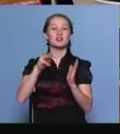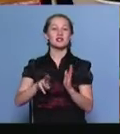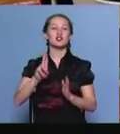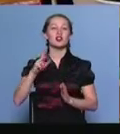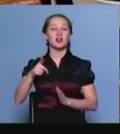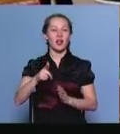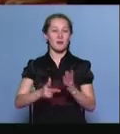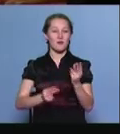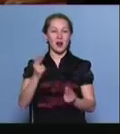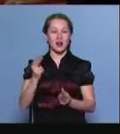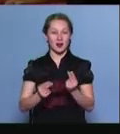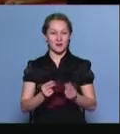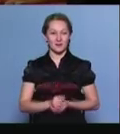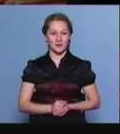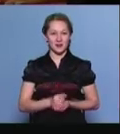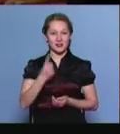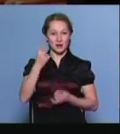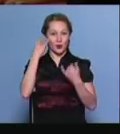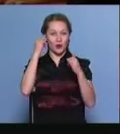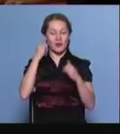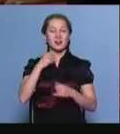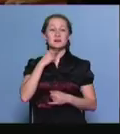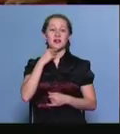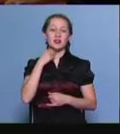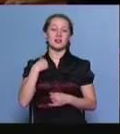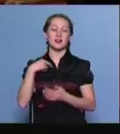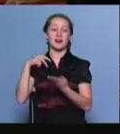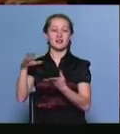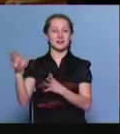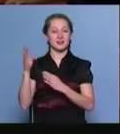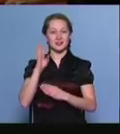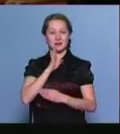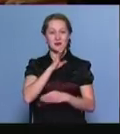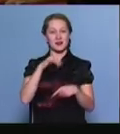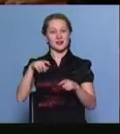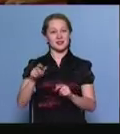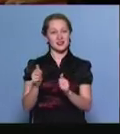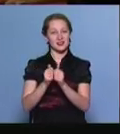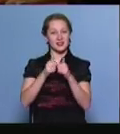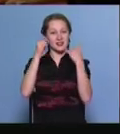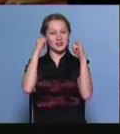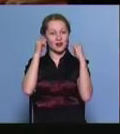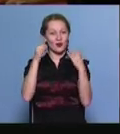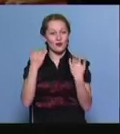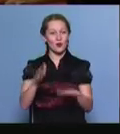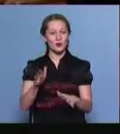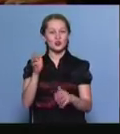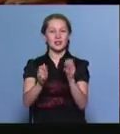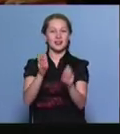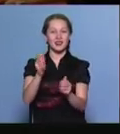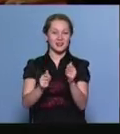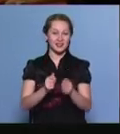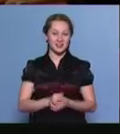молока с коровы. С первого класса я ходила с мамой, сидела под коровами уже, сидела, доила в баночку,